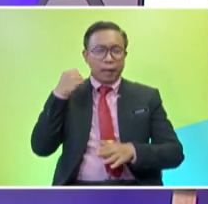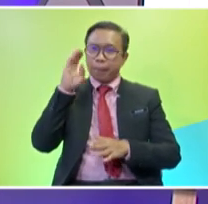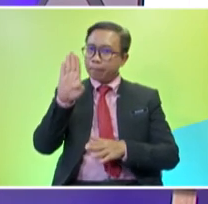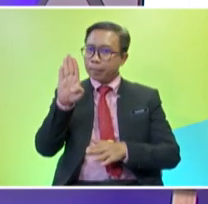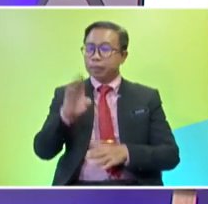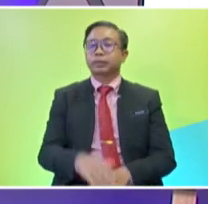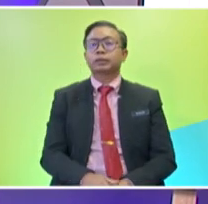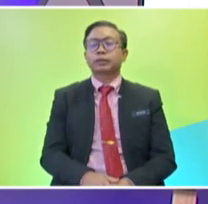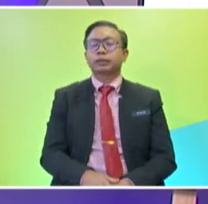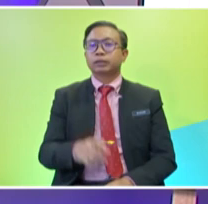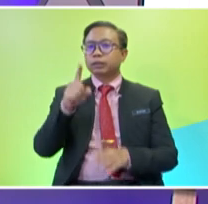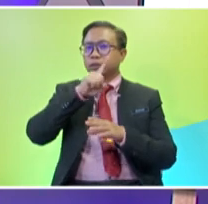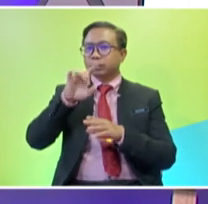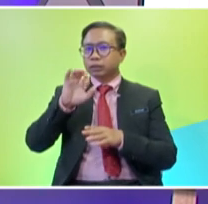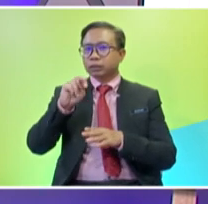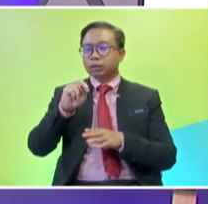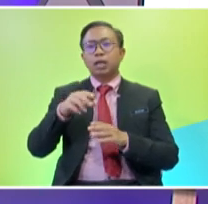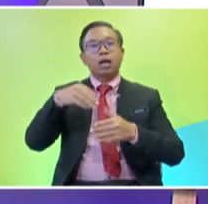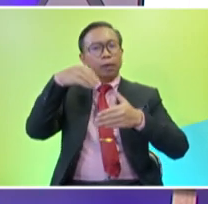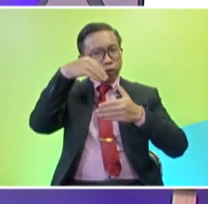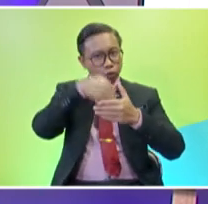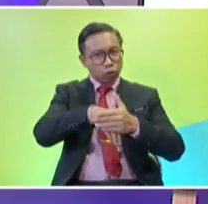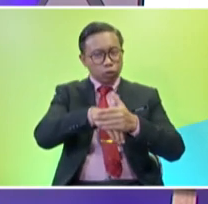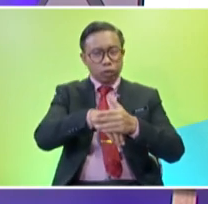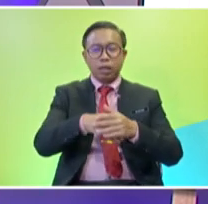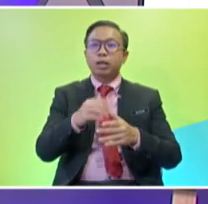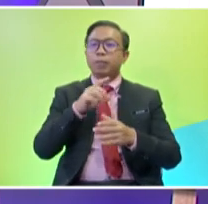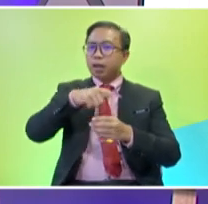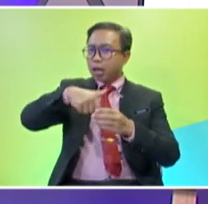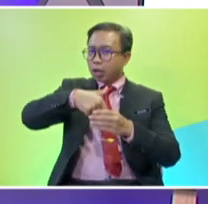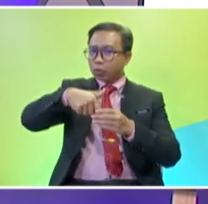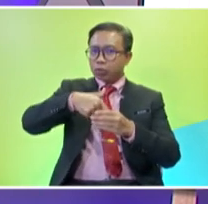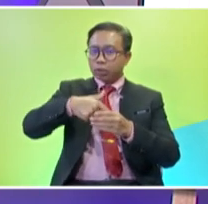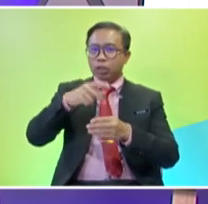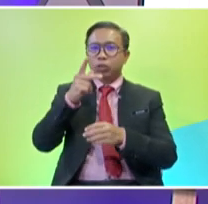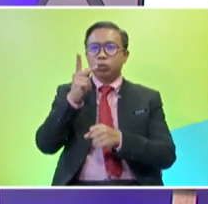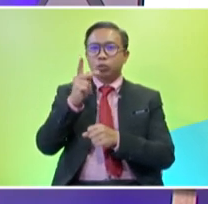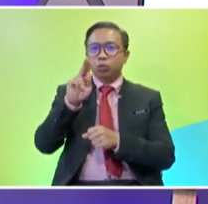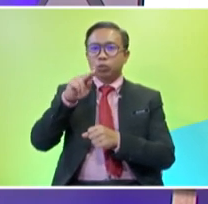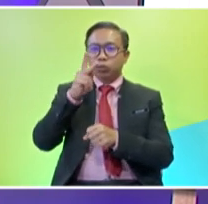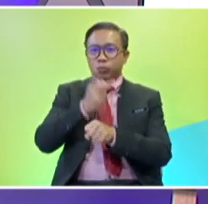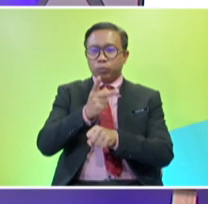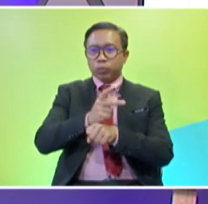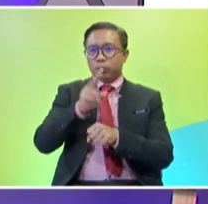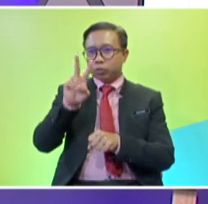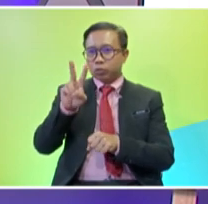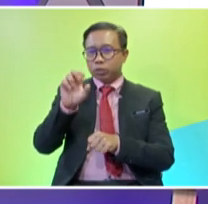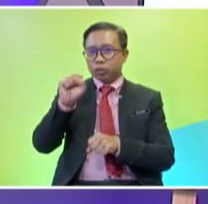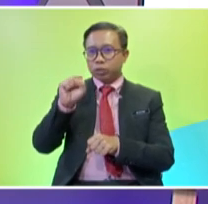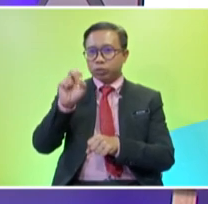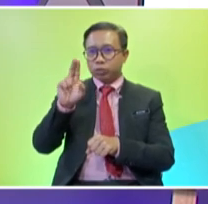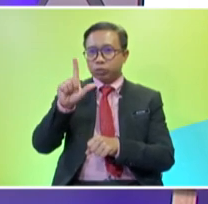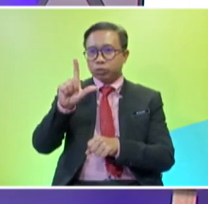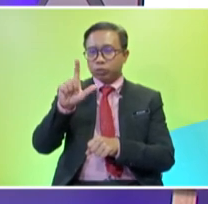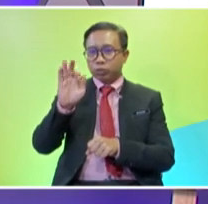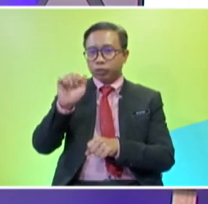z dan kepingan kuprem direndamkan ke dalam larutan curam dua sulfat jadi boleh saya uji